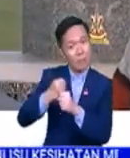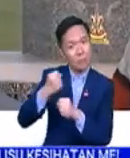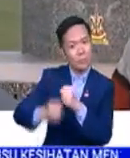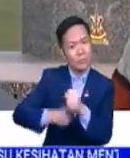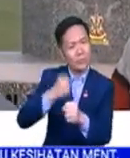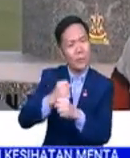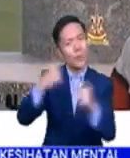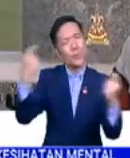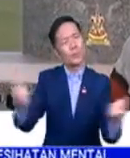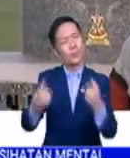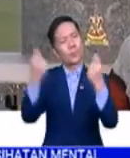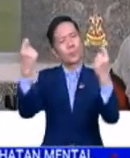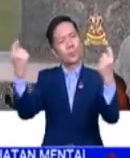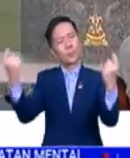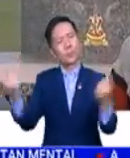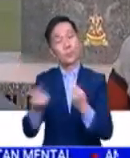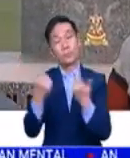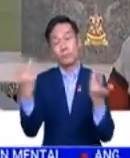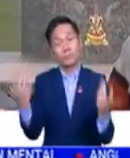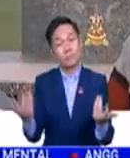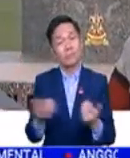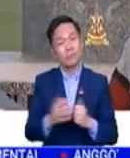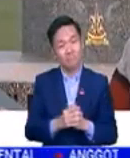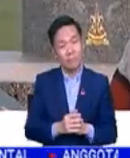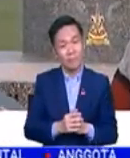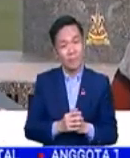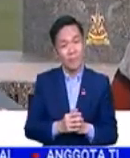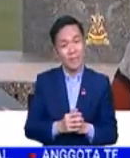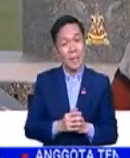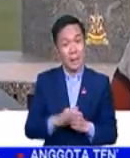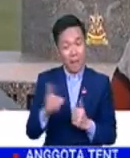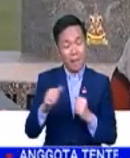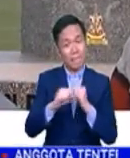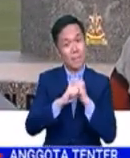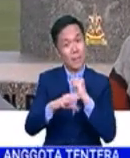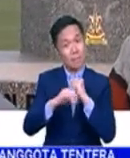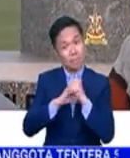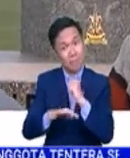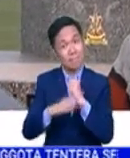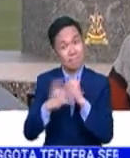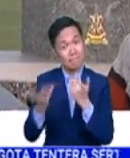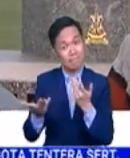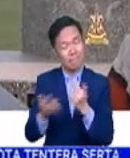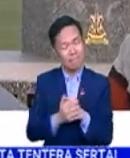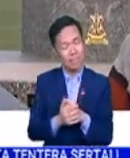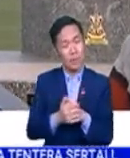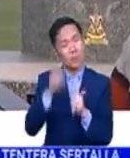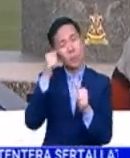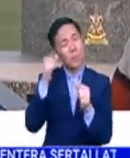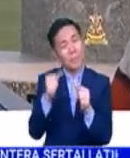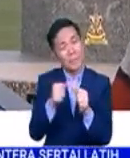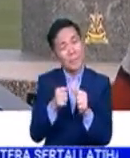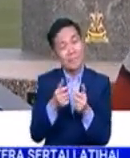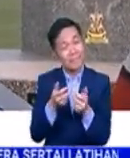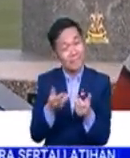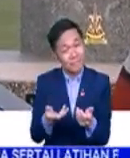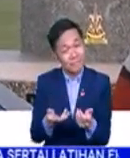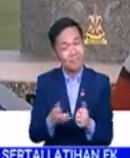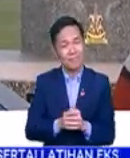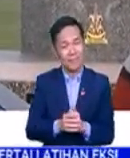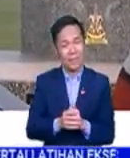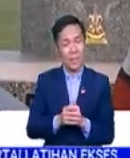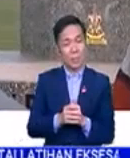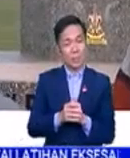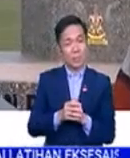merayakan ataupun meraikan apa ni kempen dan sebagainya sempena memperingati